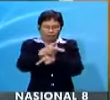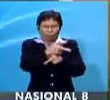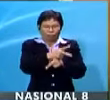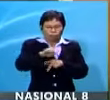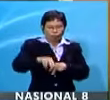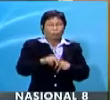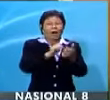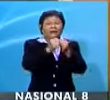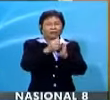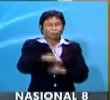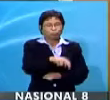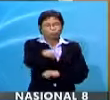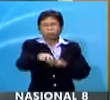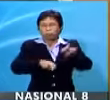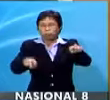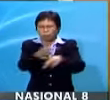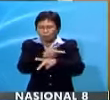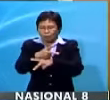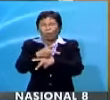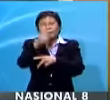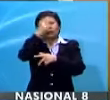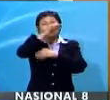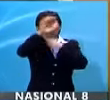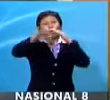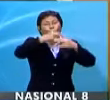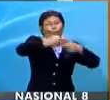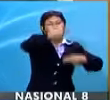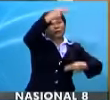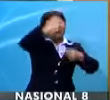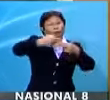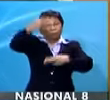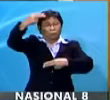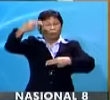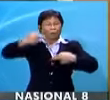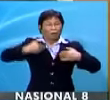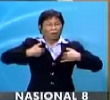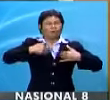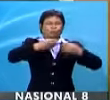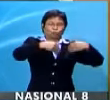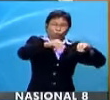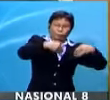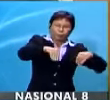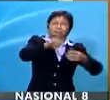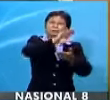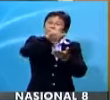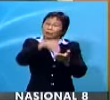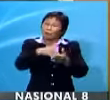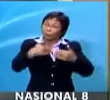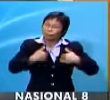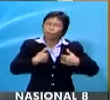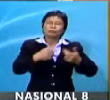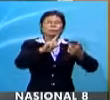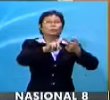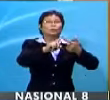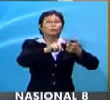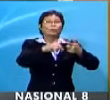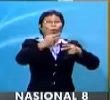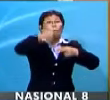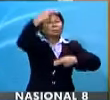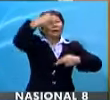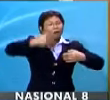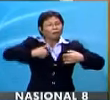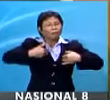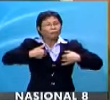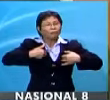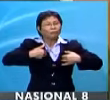pergerakan atletatlet kerana all Hotels are also couple with shopping centers yang kedua ialah dari